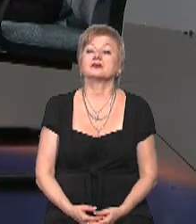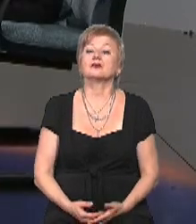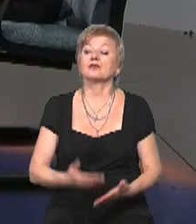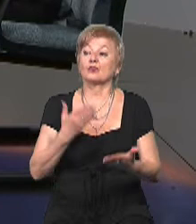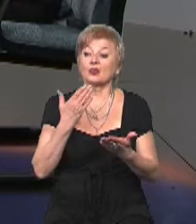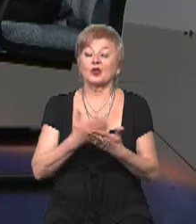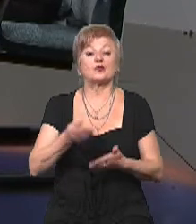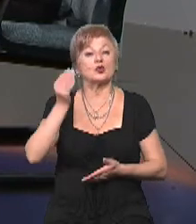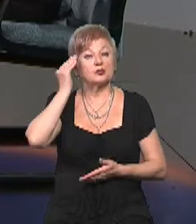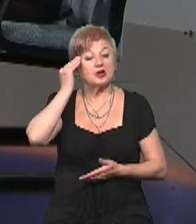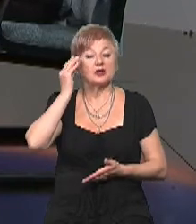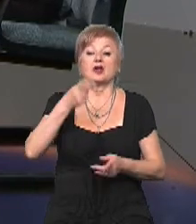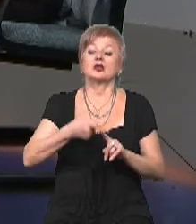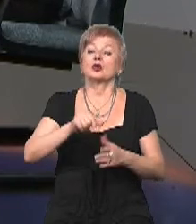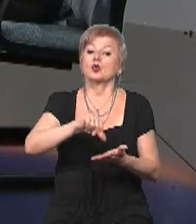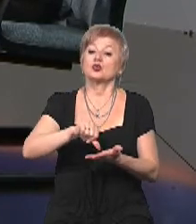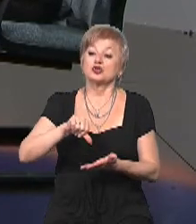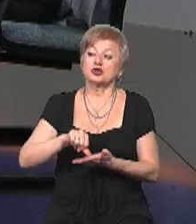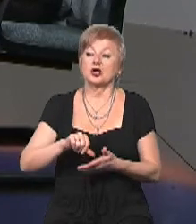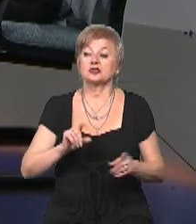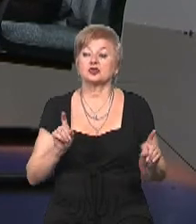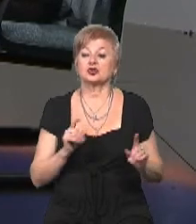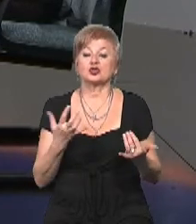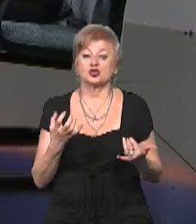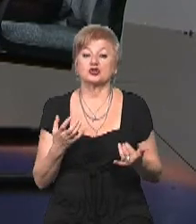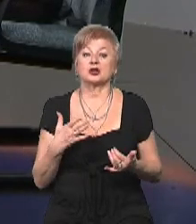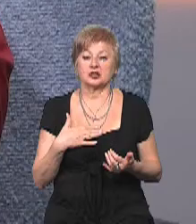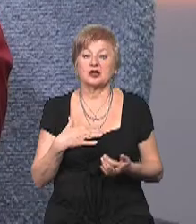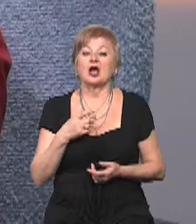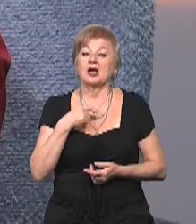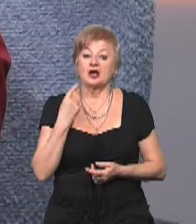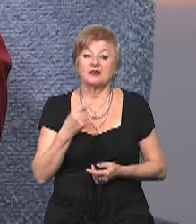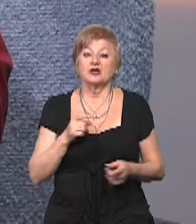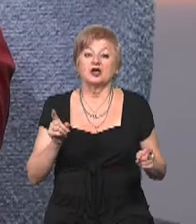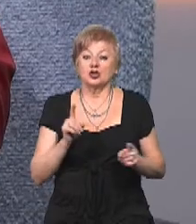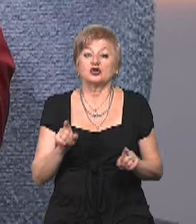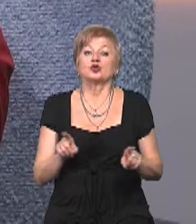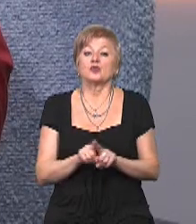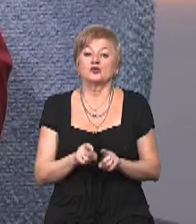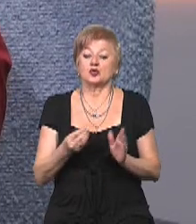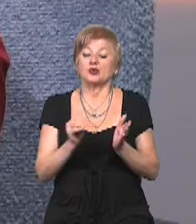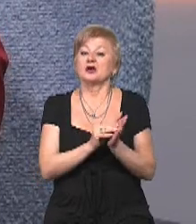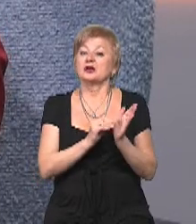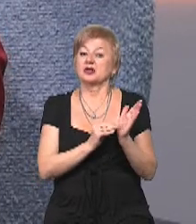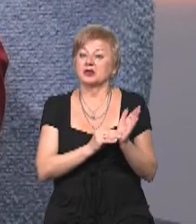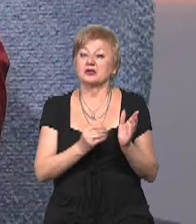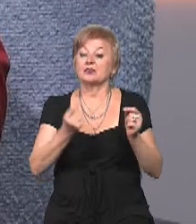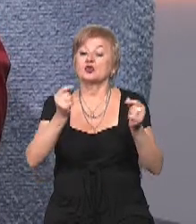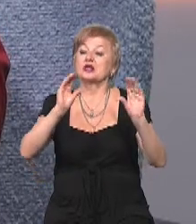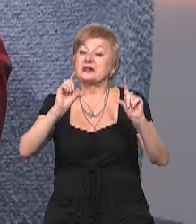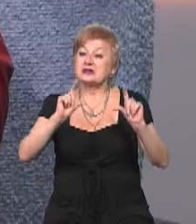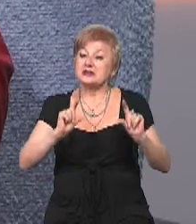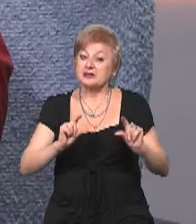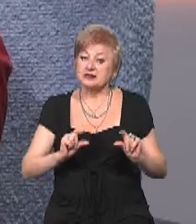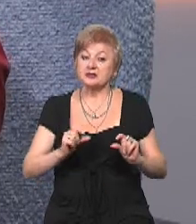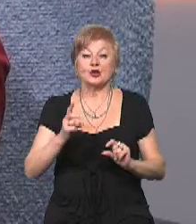Ось думки учасників. Щойно я вже говорила про те, що все ж таки тариф НКРЕ знизило в 3 рази,